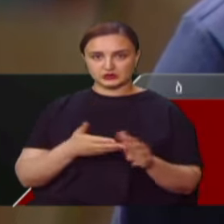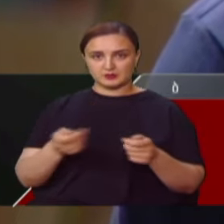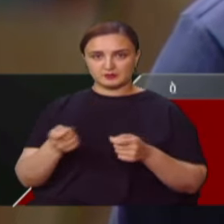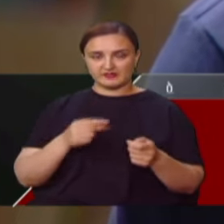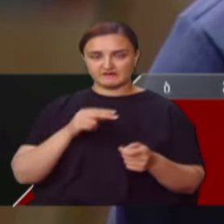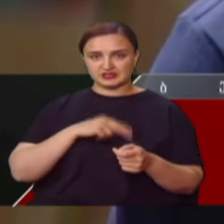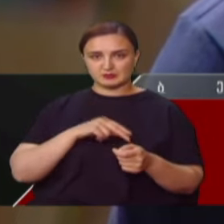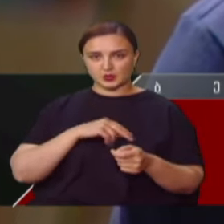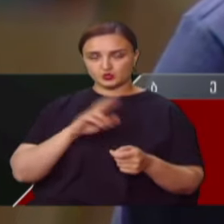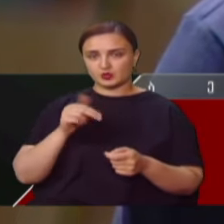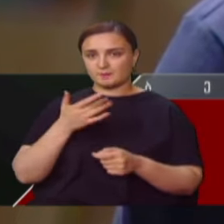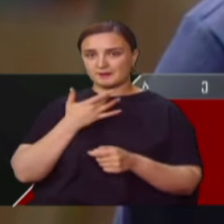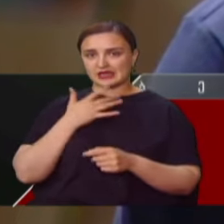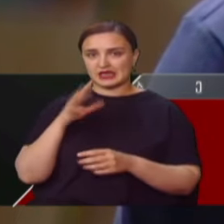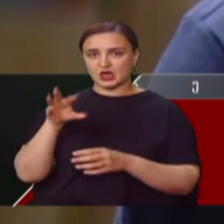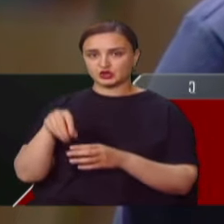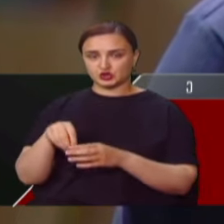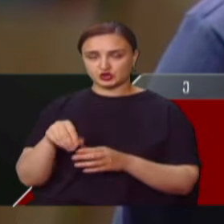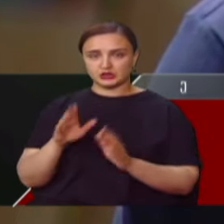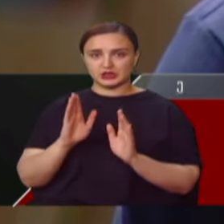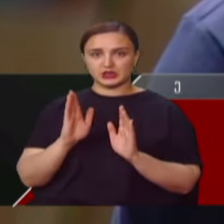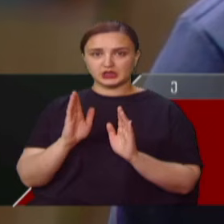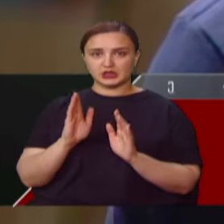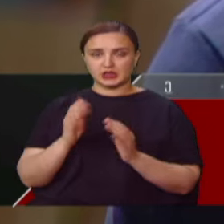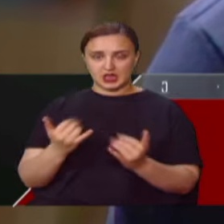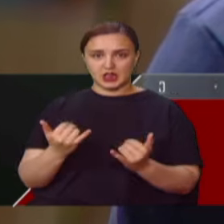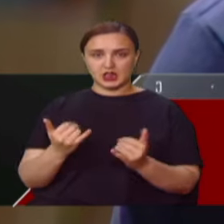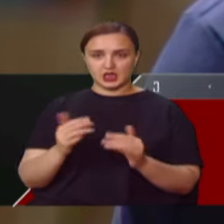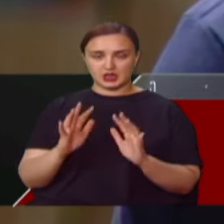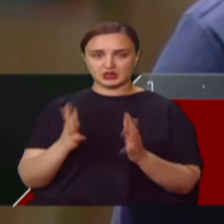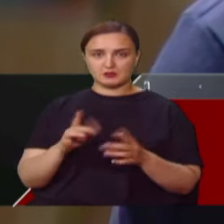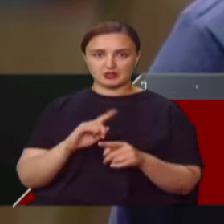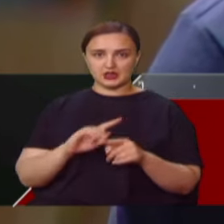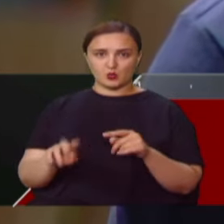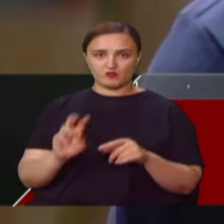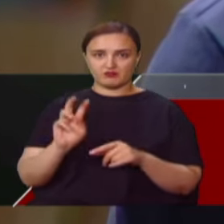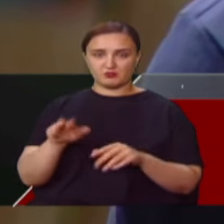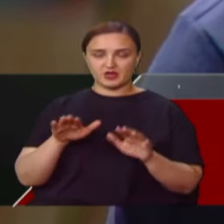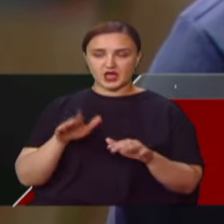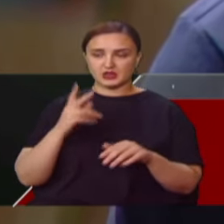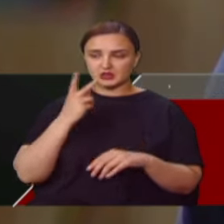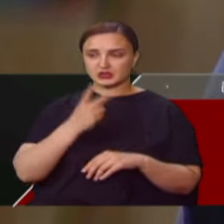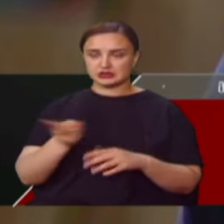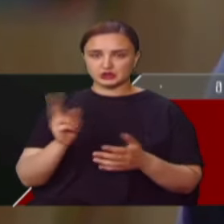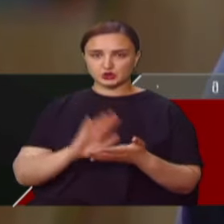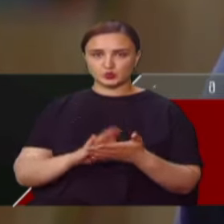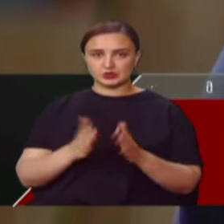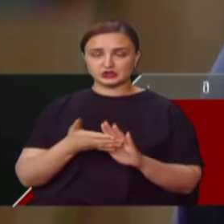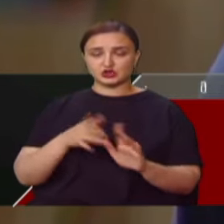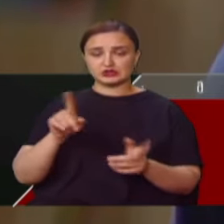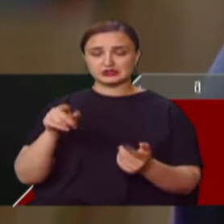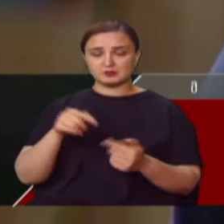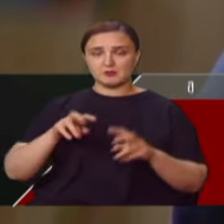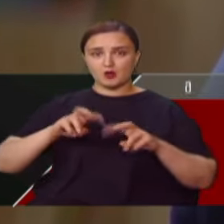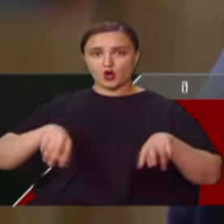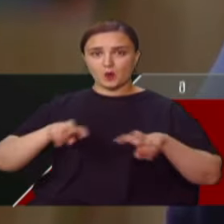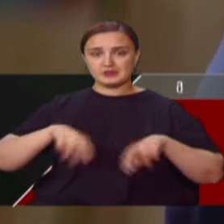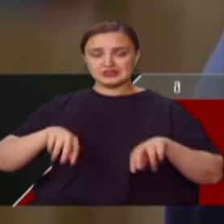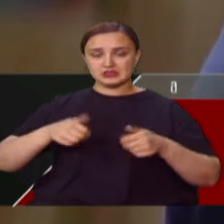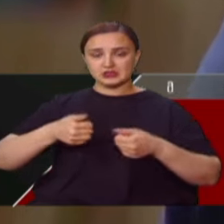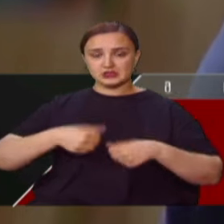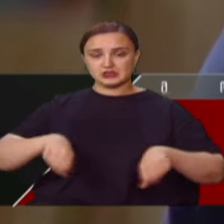მერიაში. ხდება დაუყოვნებლივ ადგილზე მისვლა და გასნობას ვითარების. შესაბამისი კომისიის შესავლის